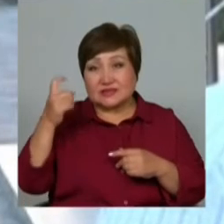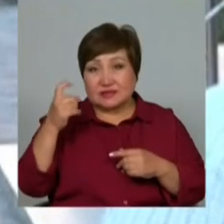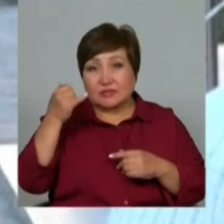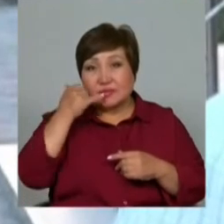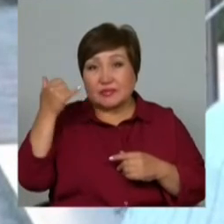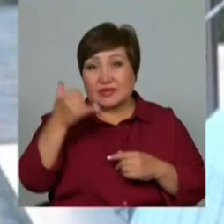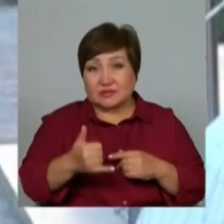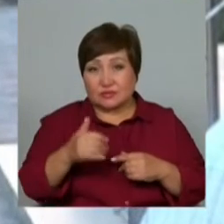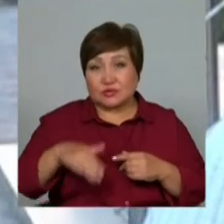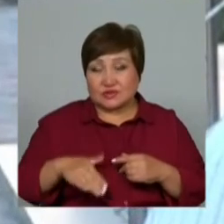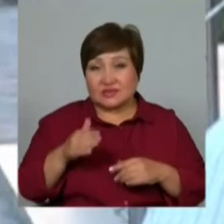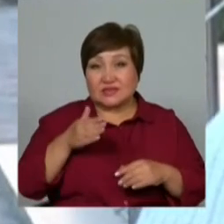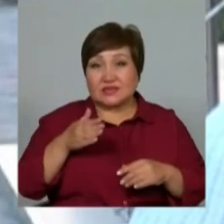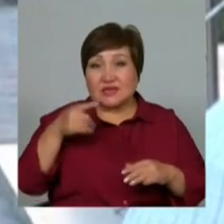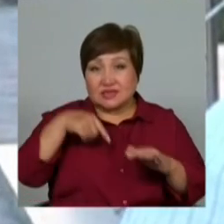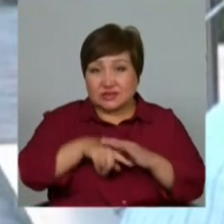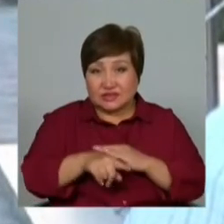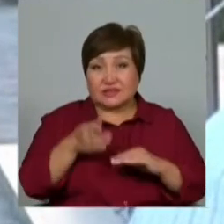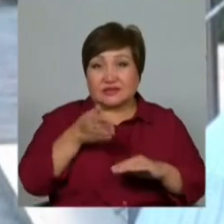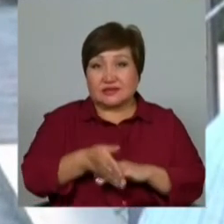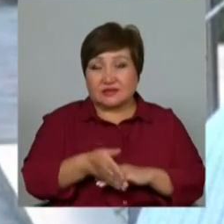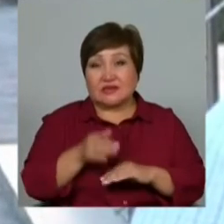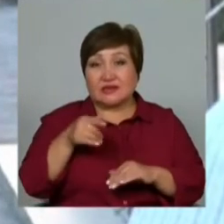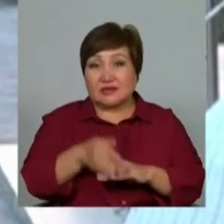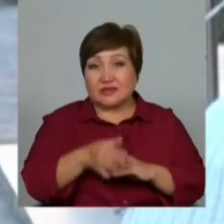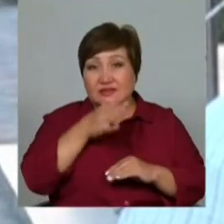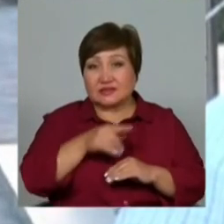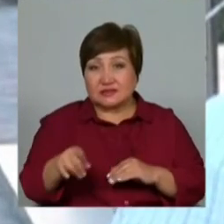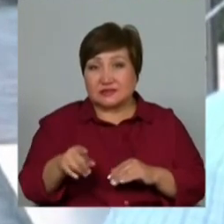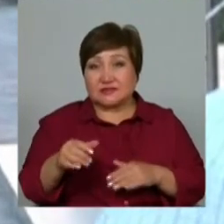кейін уже ішке кірдік. Кірген кезде осындай уже дәлелін тапты.